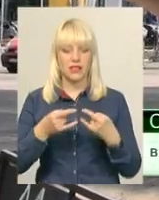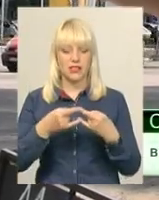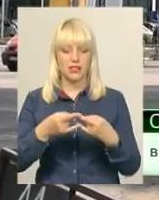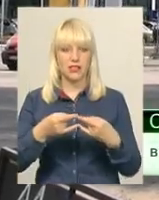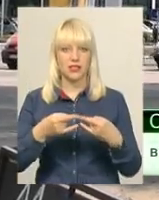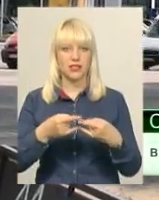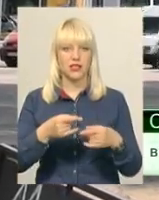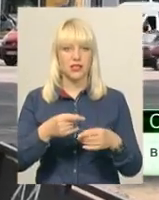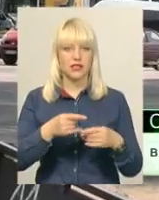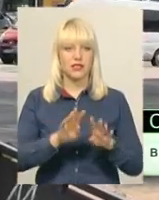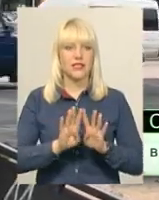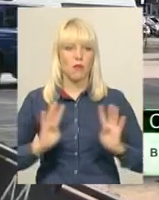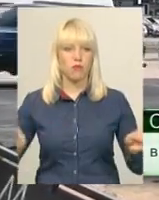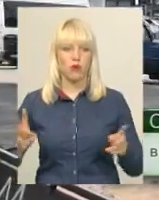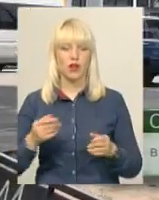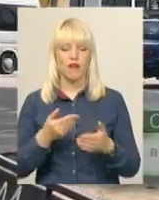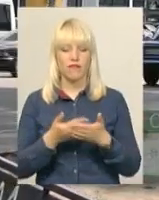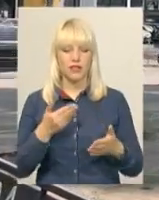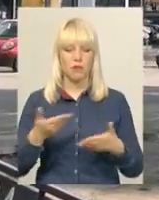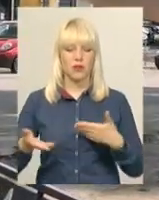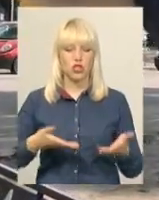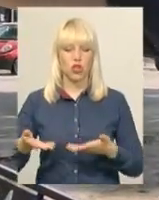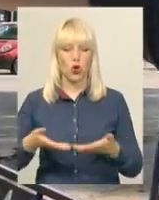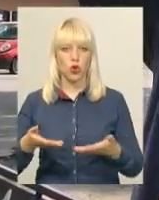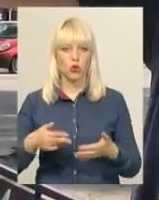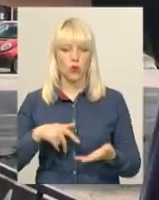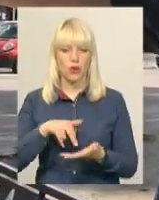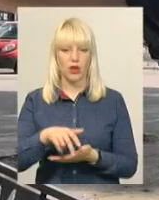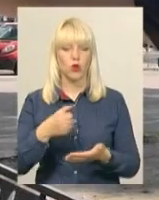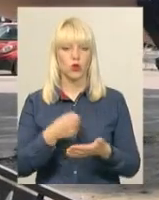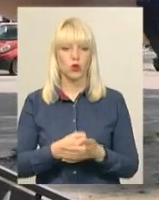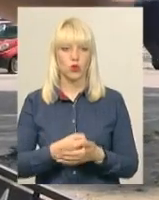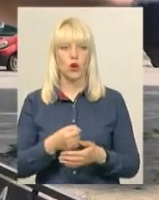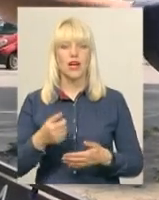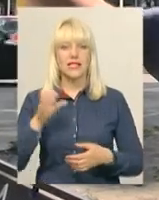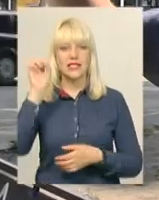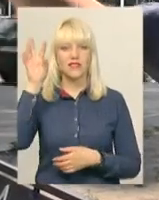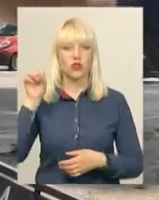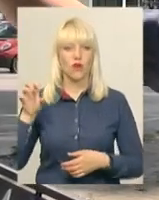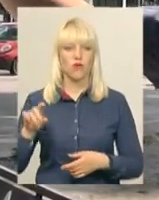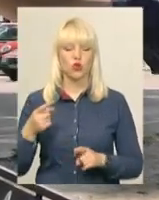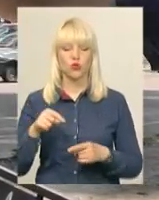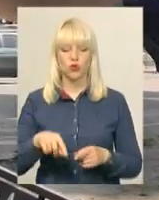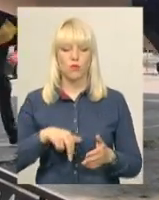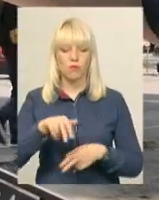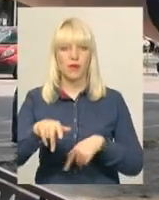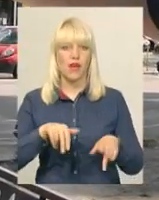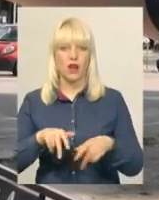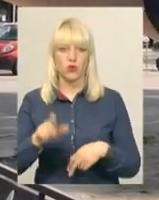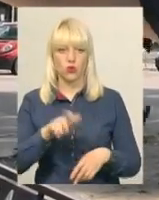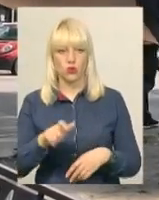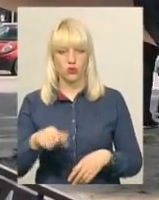переходу і до самого круга, щоб тут люди не бігали через дорогу. Тому що вони бігають, бігають і